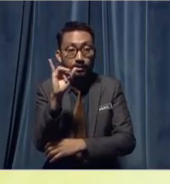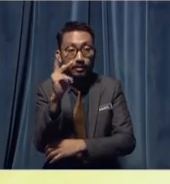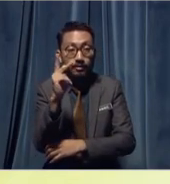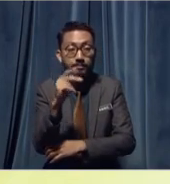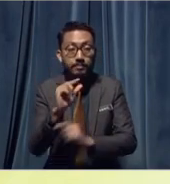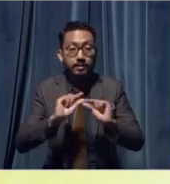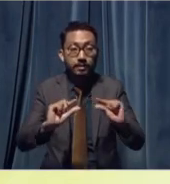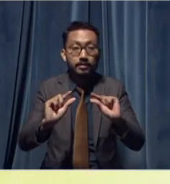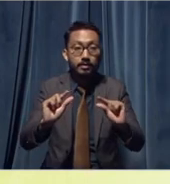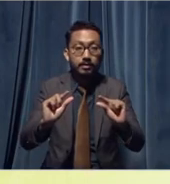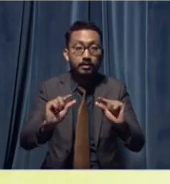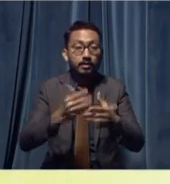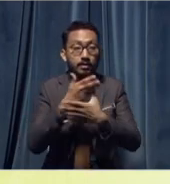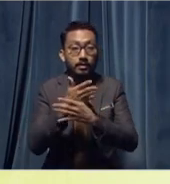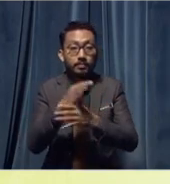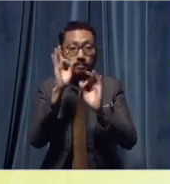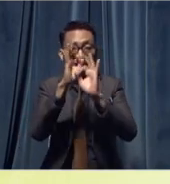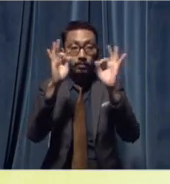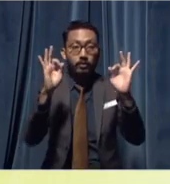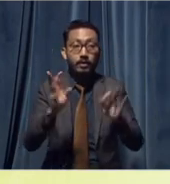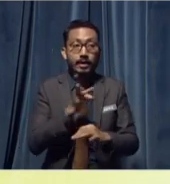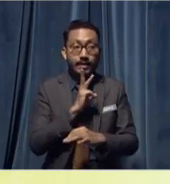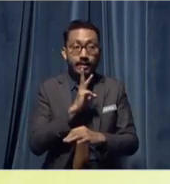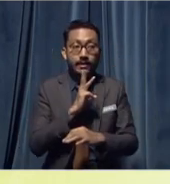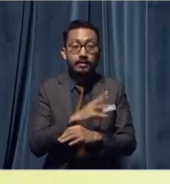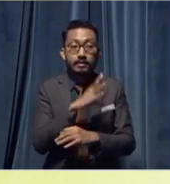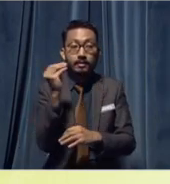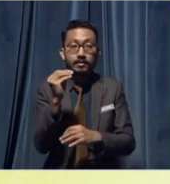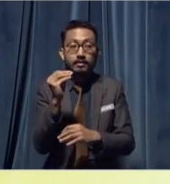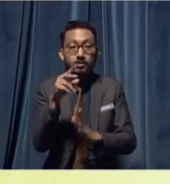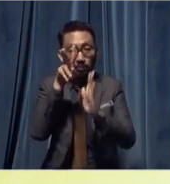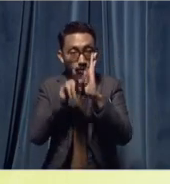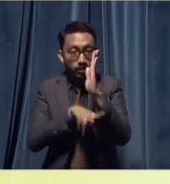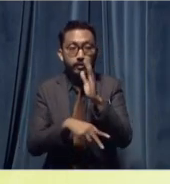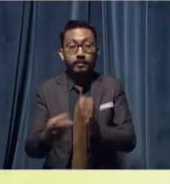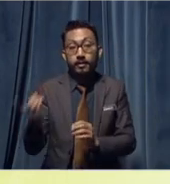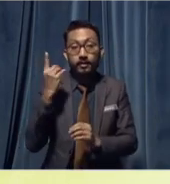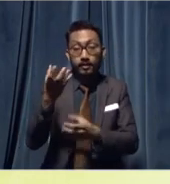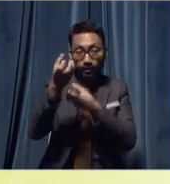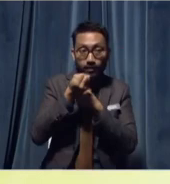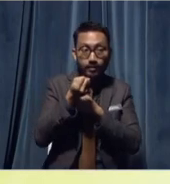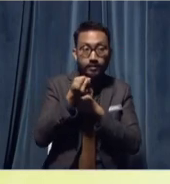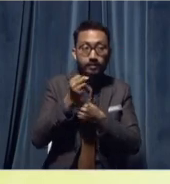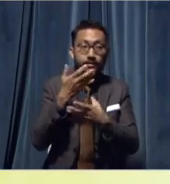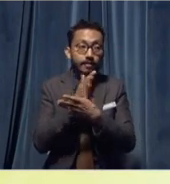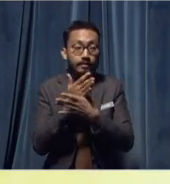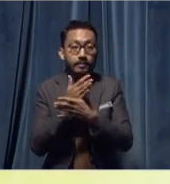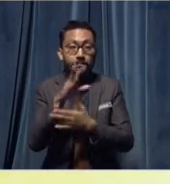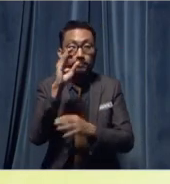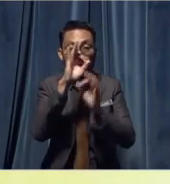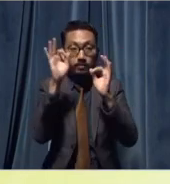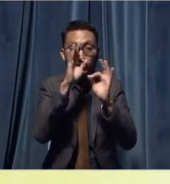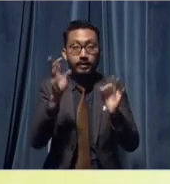molekul air dan mengurangkan daya tarikan antara molekul air. Ini